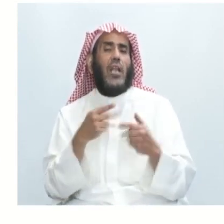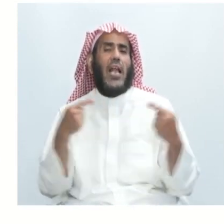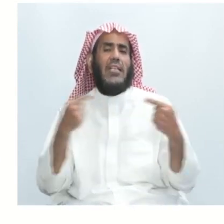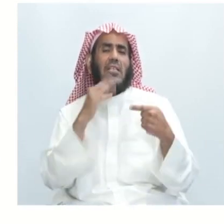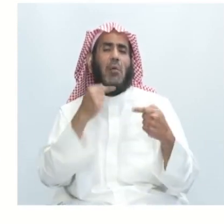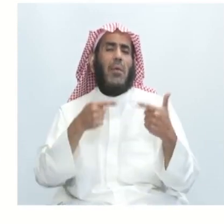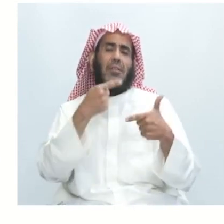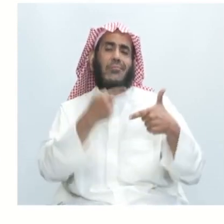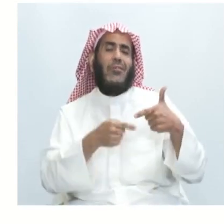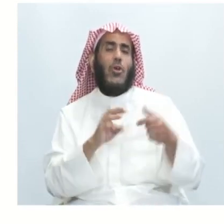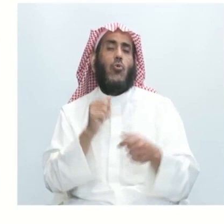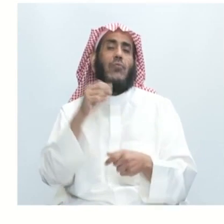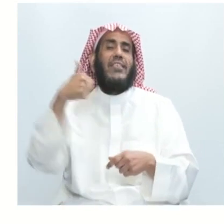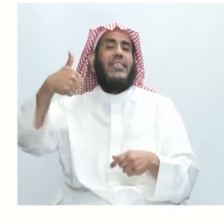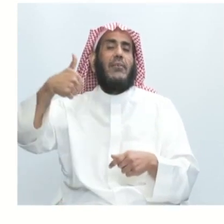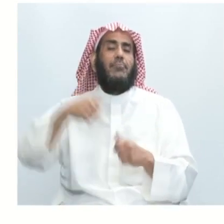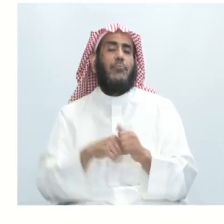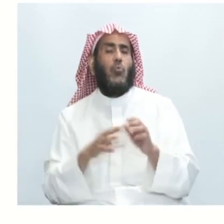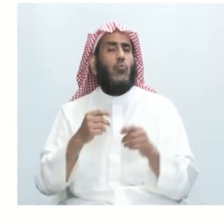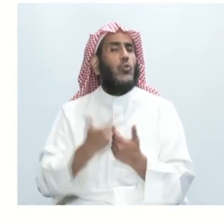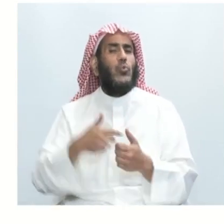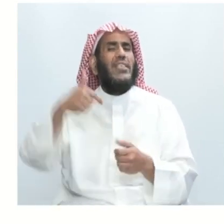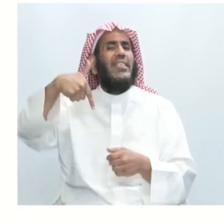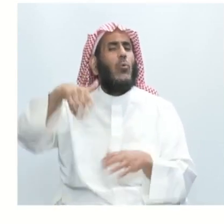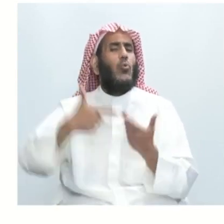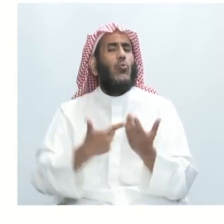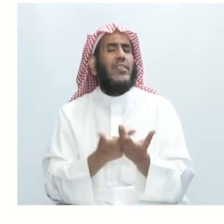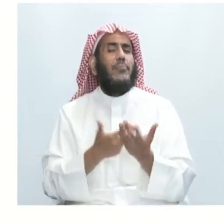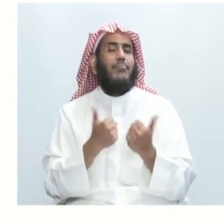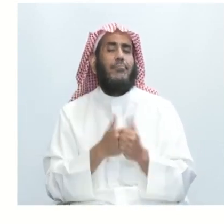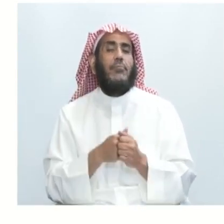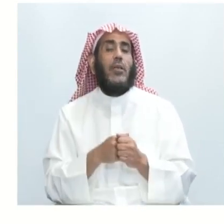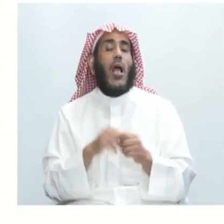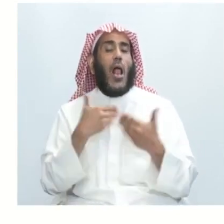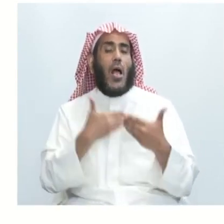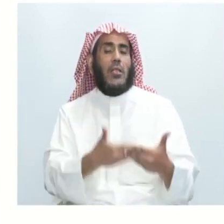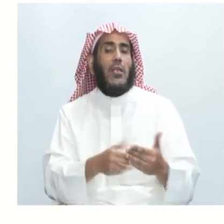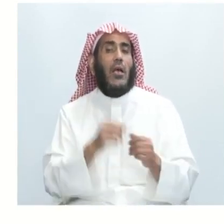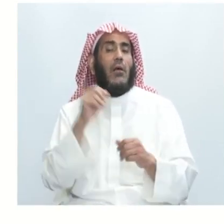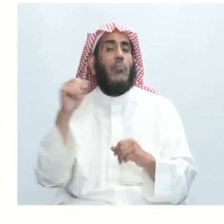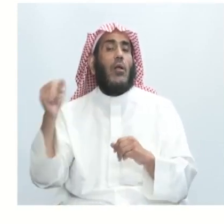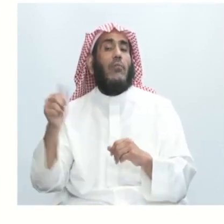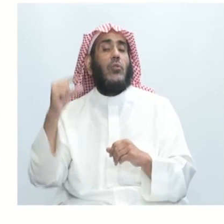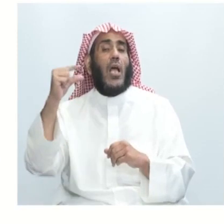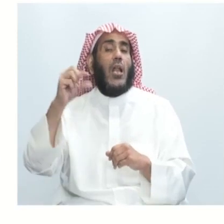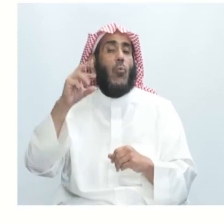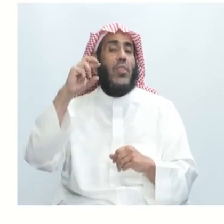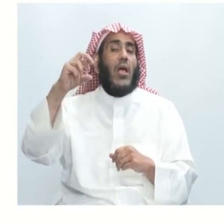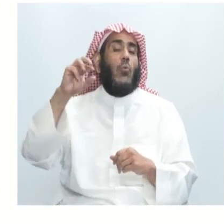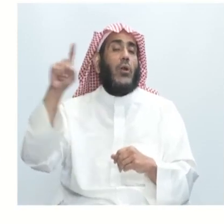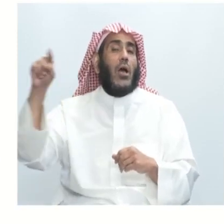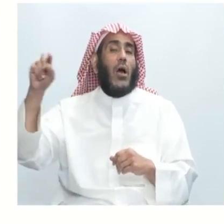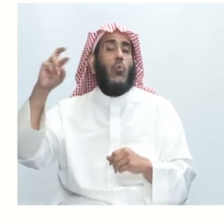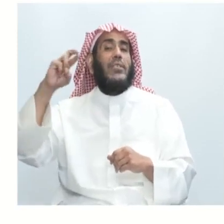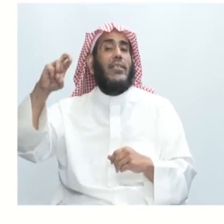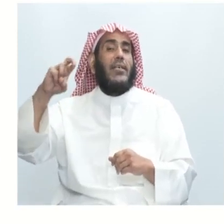تتصل بما بعدها وهي الحروف السته وهي الحروف السته الاتيه طبعا الالف والدال والراء